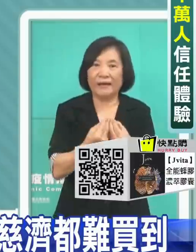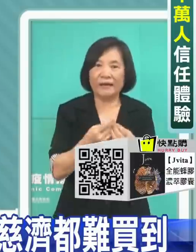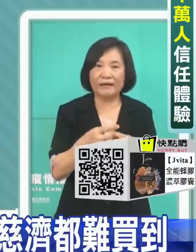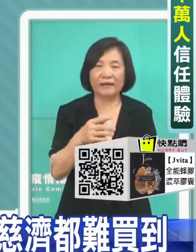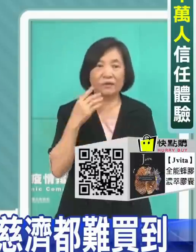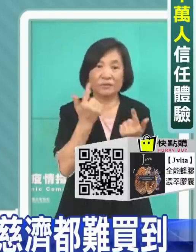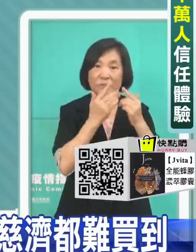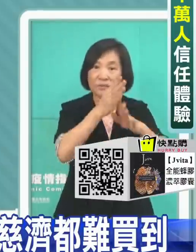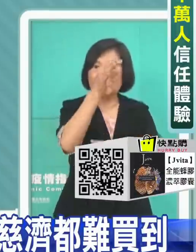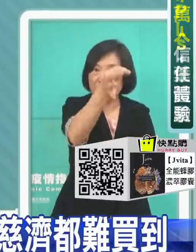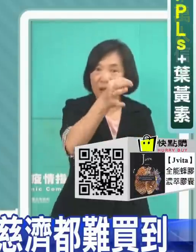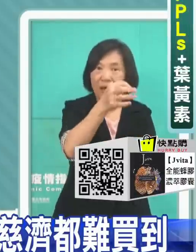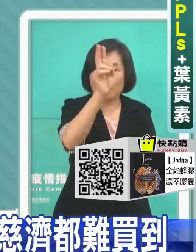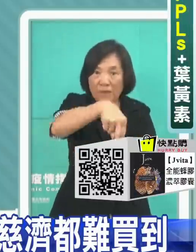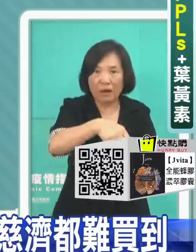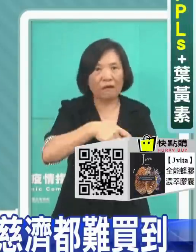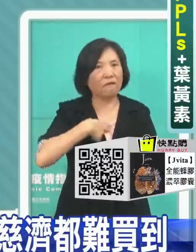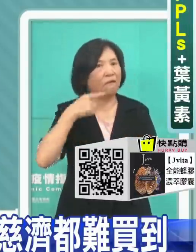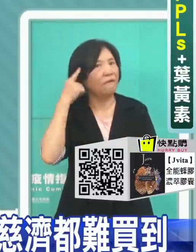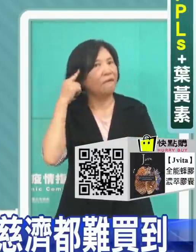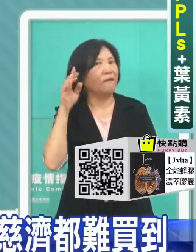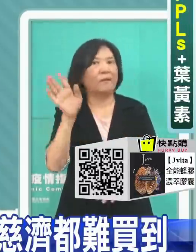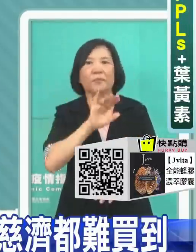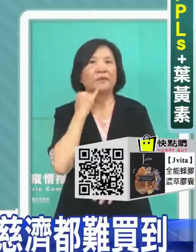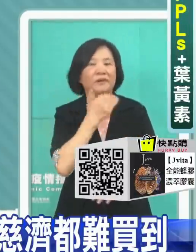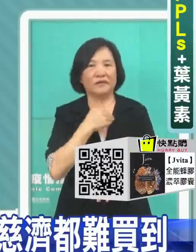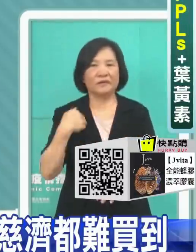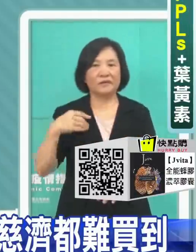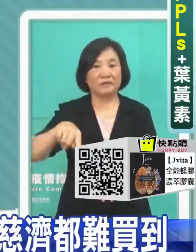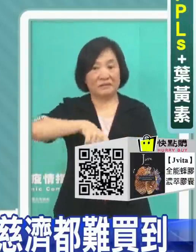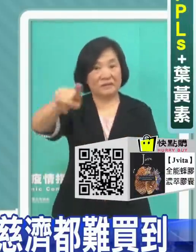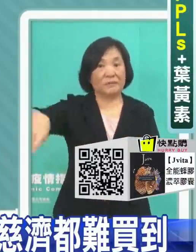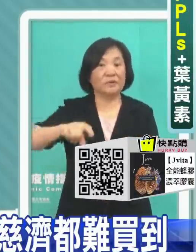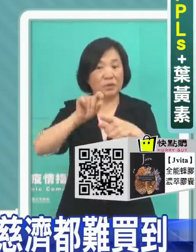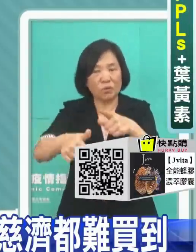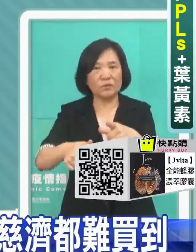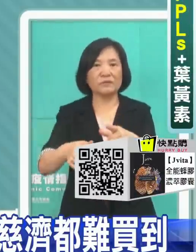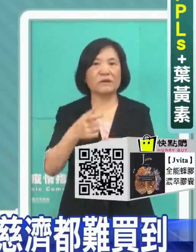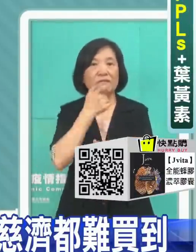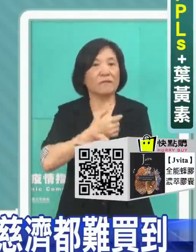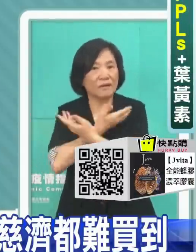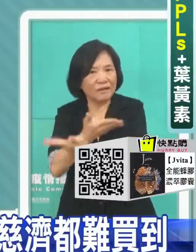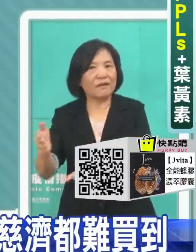台北市政府去买会更快？哦，他们已经是公司的、企业的，哦，已经